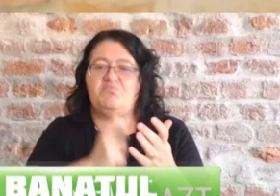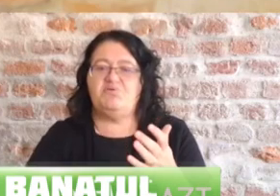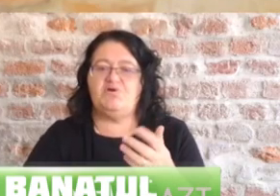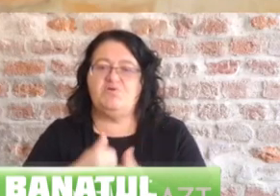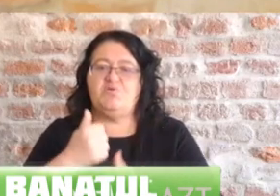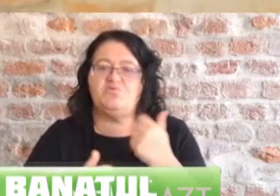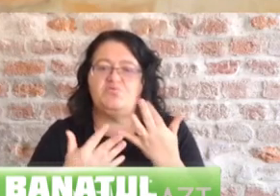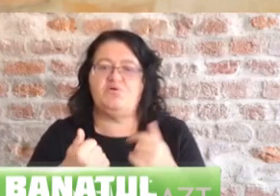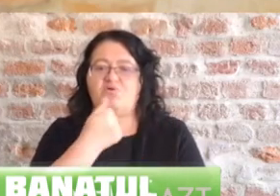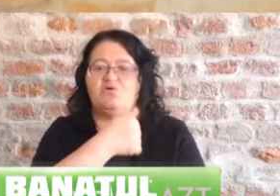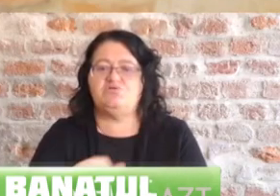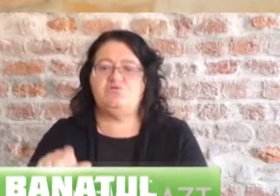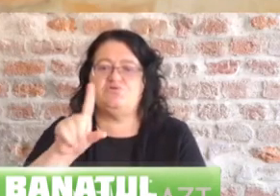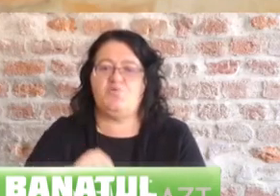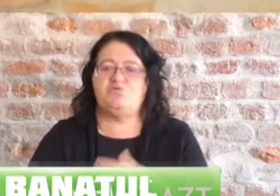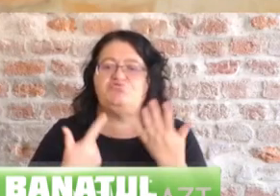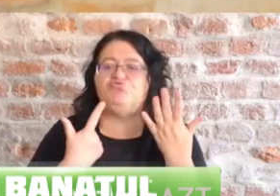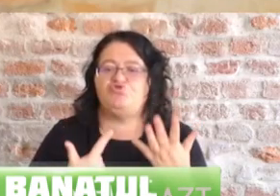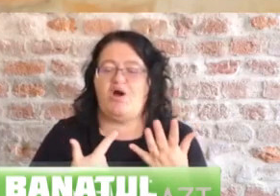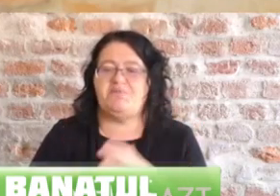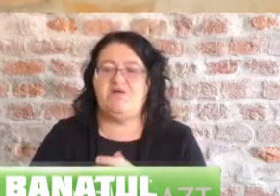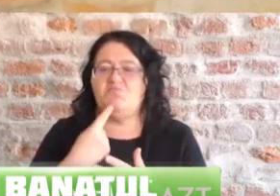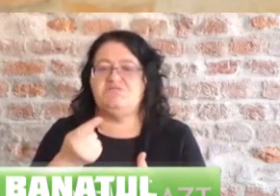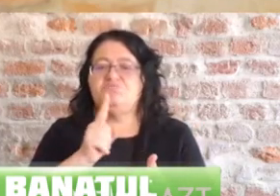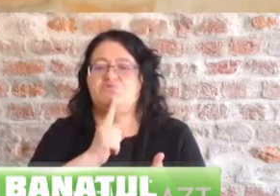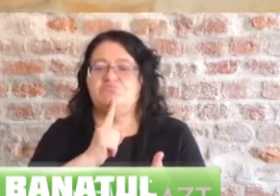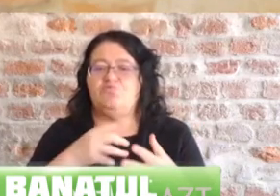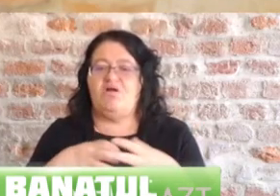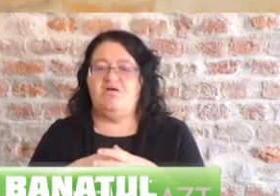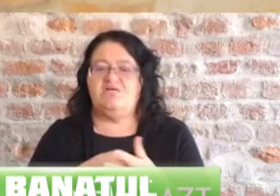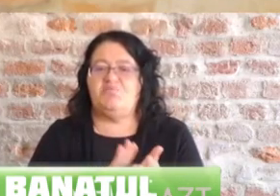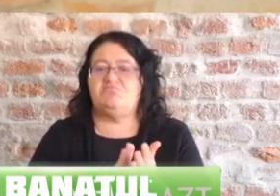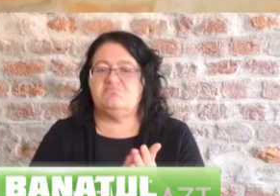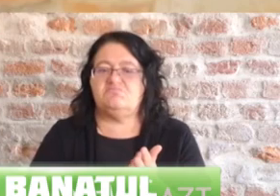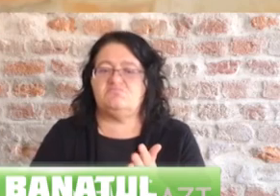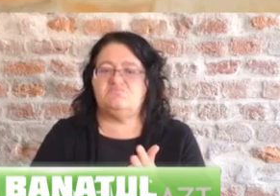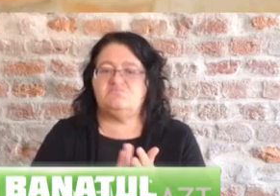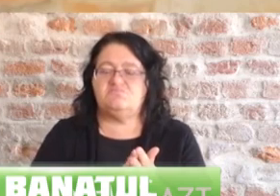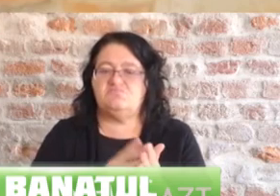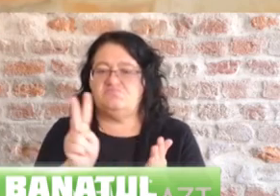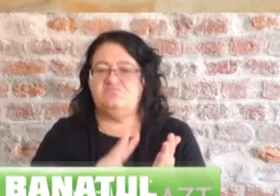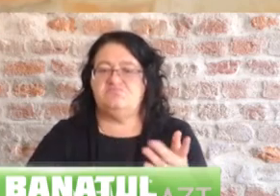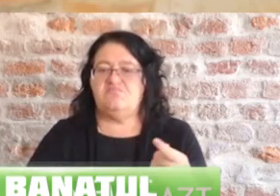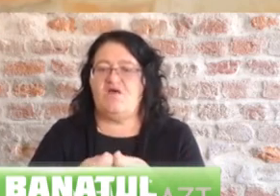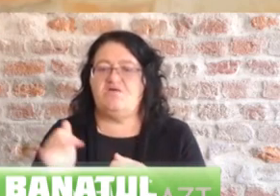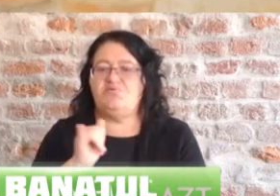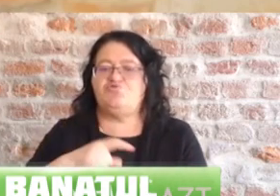de concurs cu numărul 127 și am să dau citire celor care fac